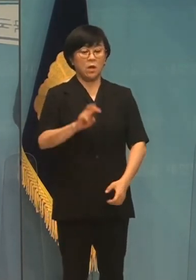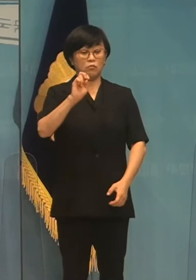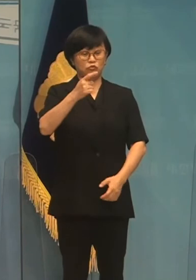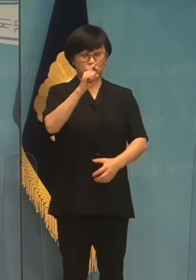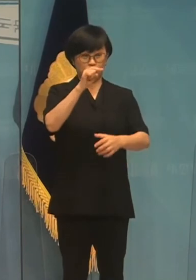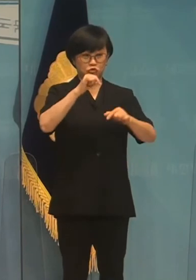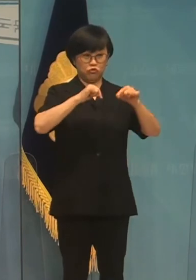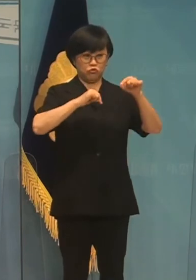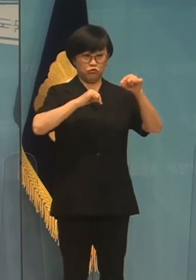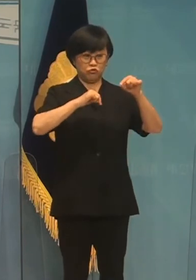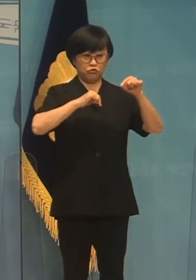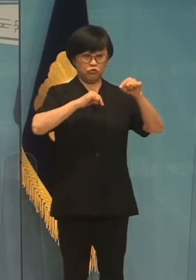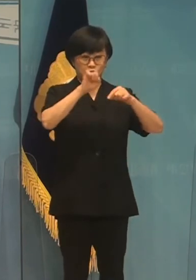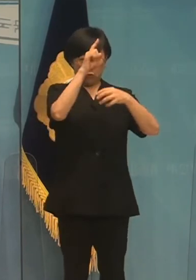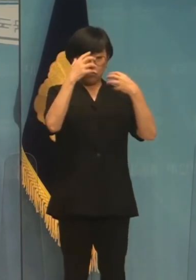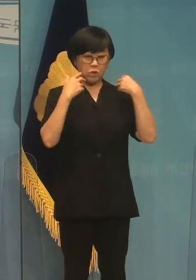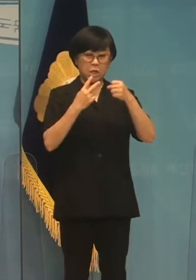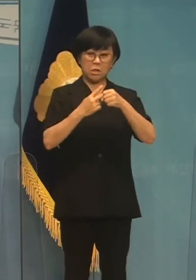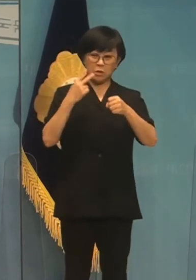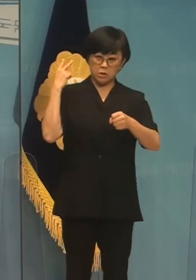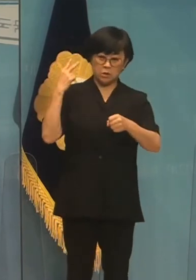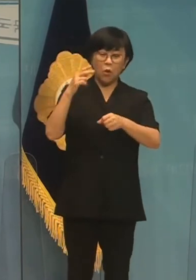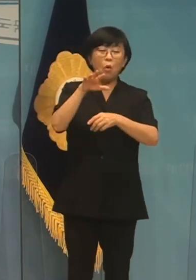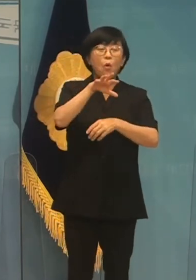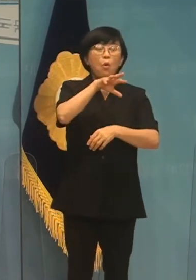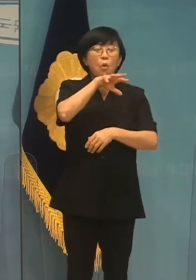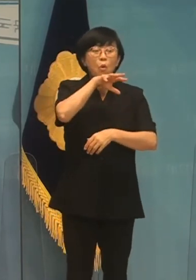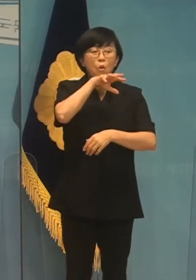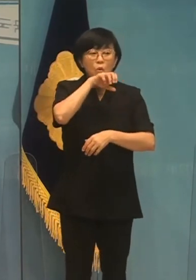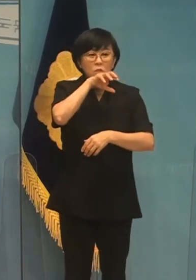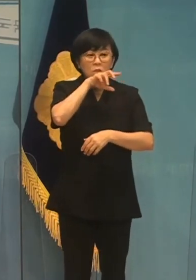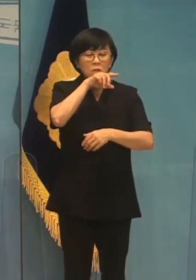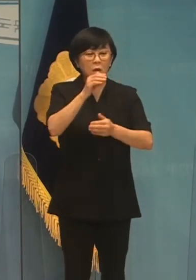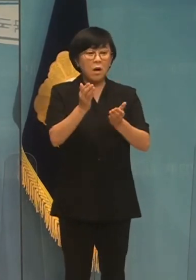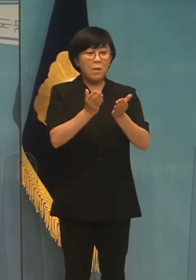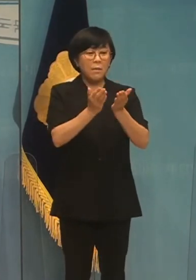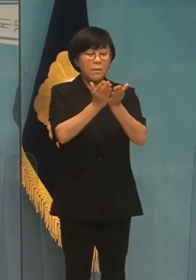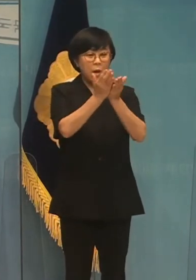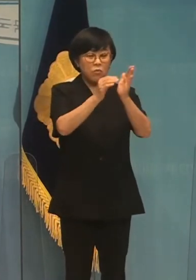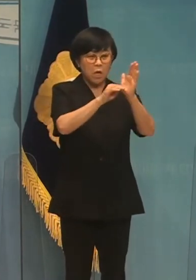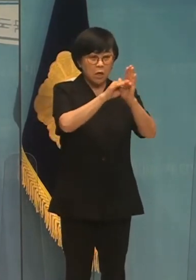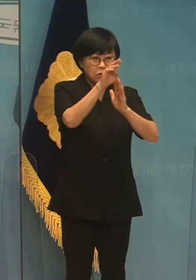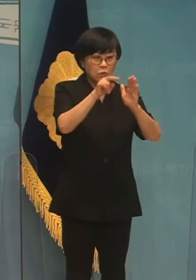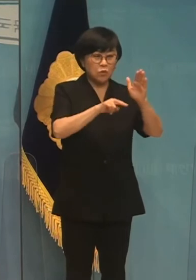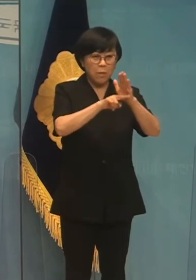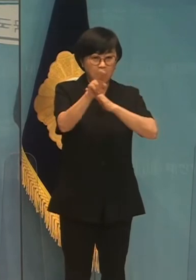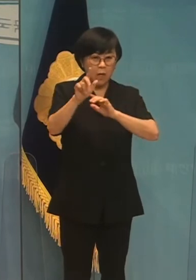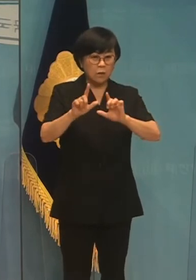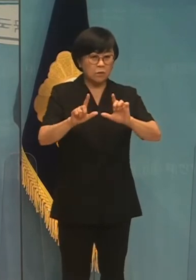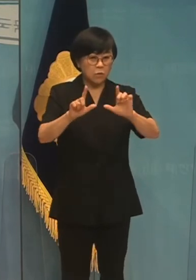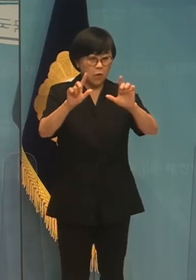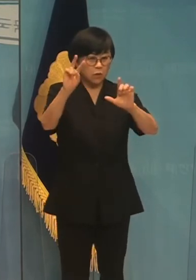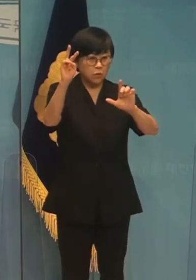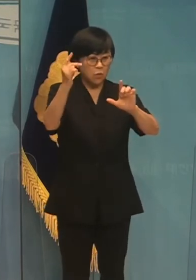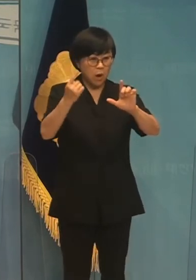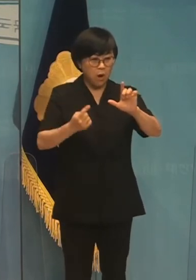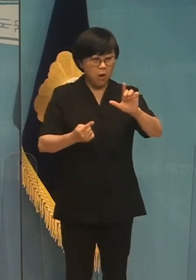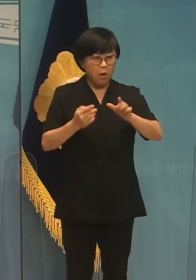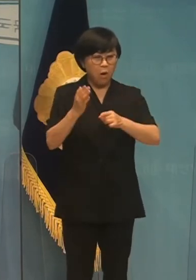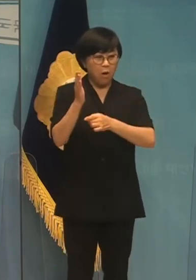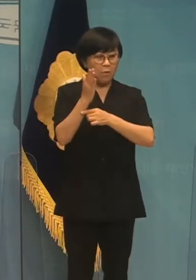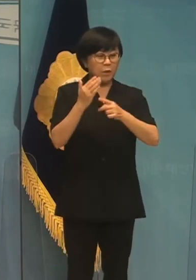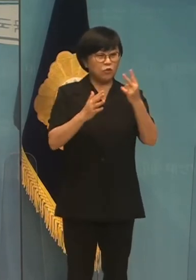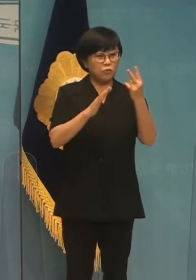문재인 정권은 2년 전 오징어 잡이 목선을 몰고 탈북하여 동해로 기순한 북한 의민